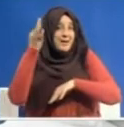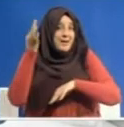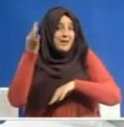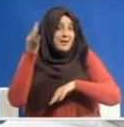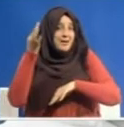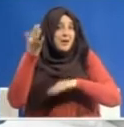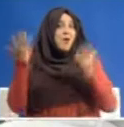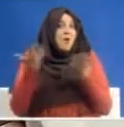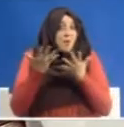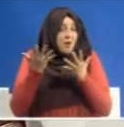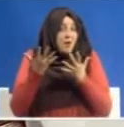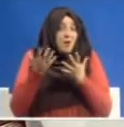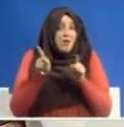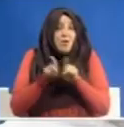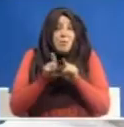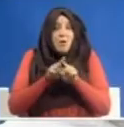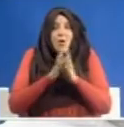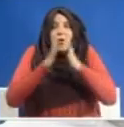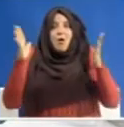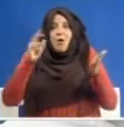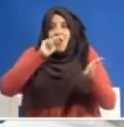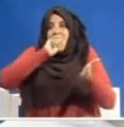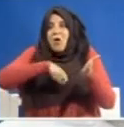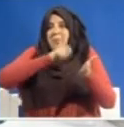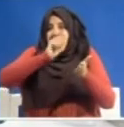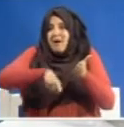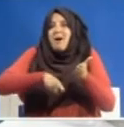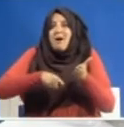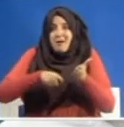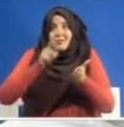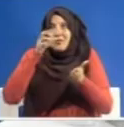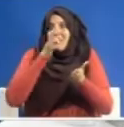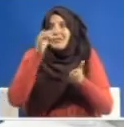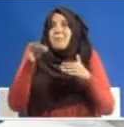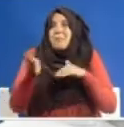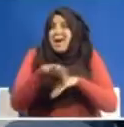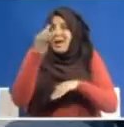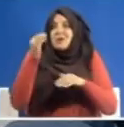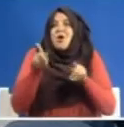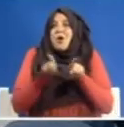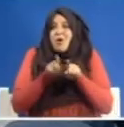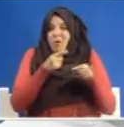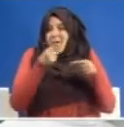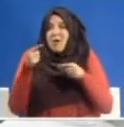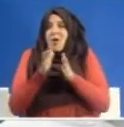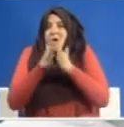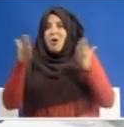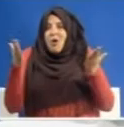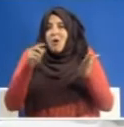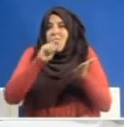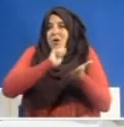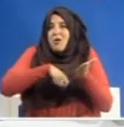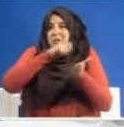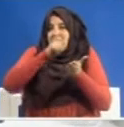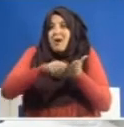الميثاق الغليظ وأخذنا منكم ميثاقا غليظا، ليس بالأمر الهين أن يقطع هذا الميثاق بكل بساطة،